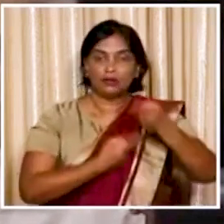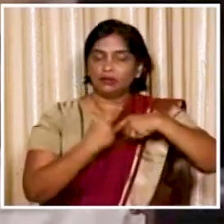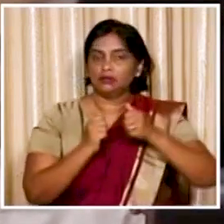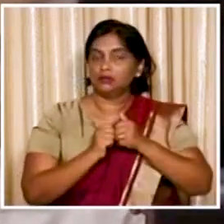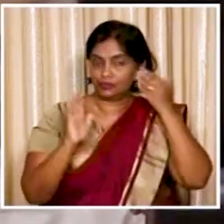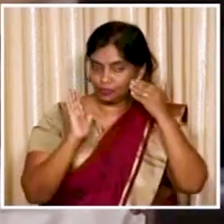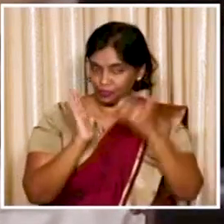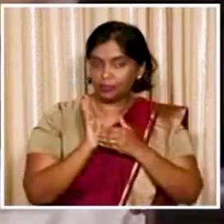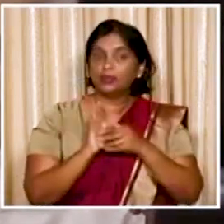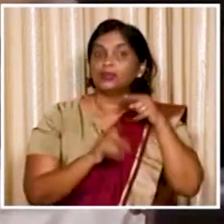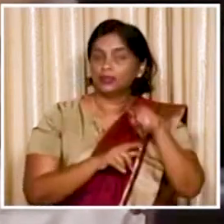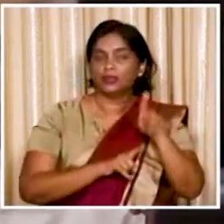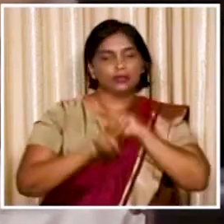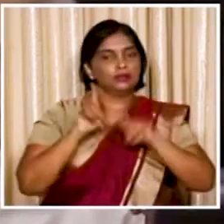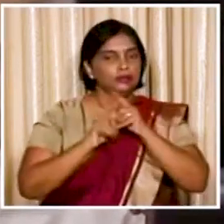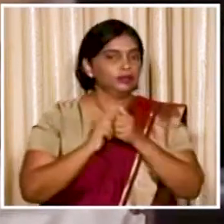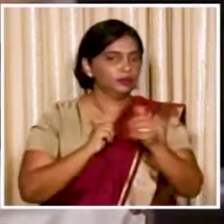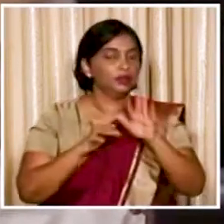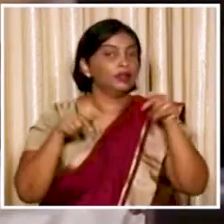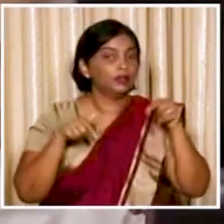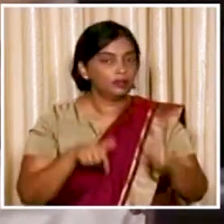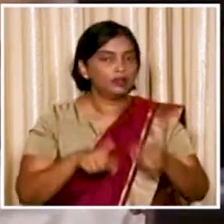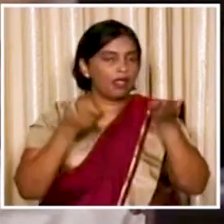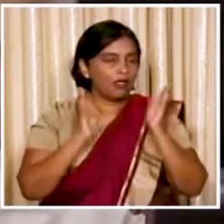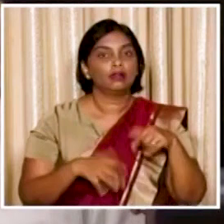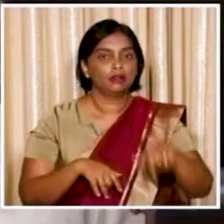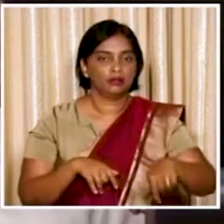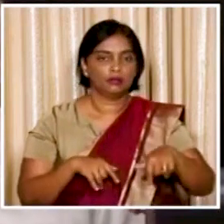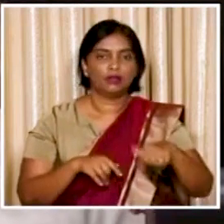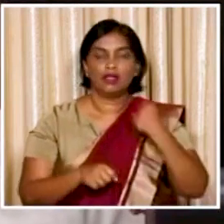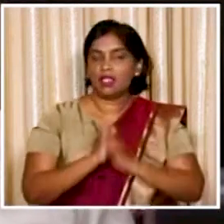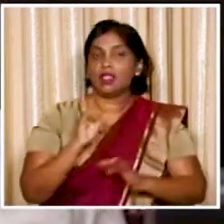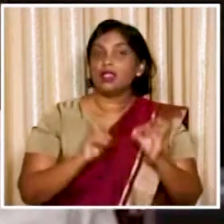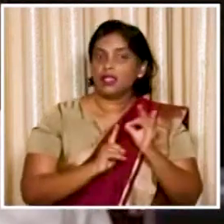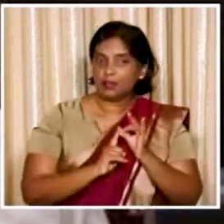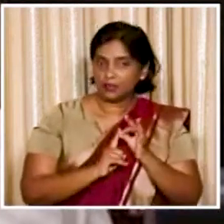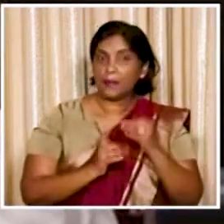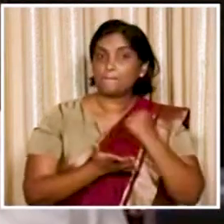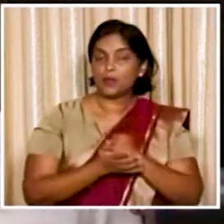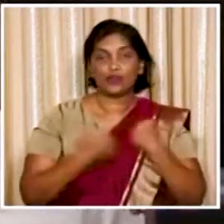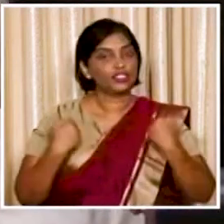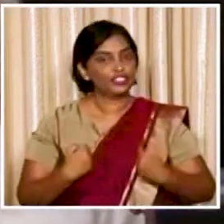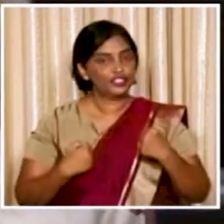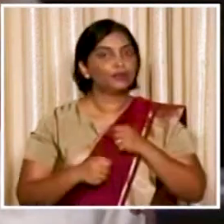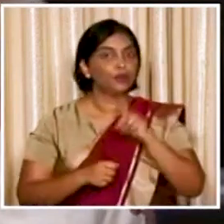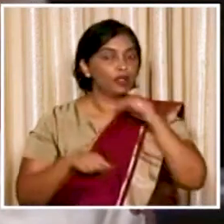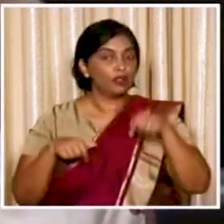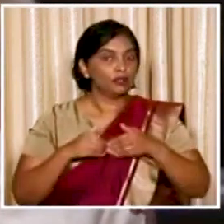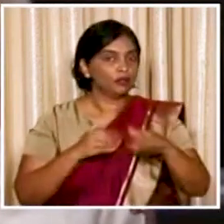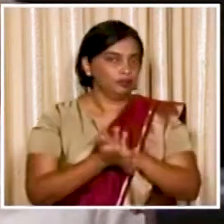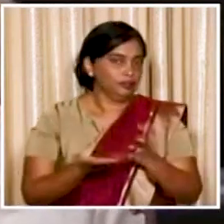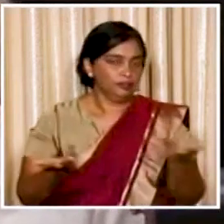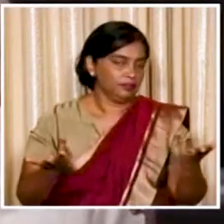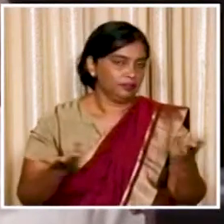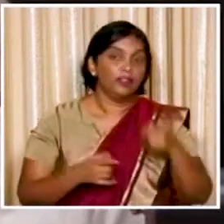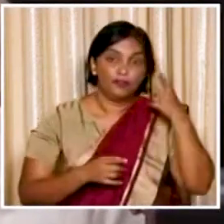කිරීම පිළිබඳත් ඒ ගැන සාකච්ඡා කරන්න කියලා. දැන්ට අන්තිම තීරණ අරගෙන නැහැ. රාජ්‍ය ඇමතුමත් මහ බැංකුව අධිපතිතුමත් කිව්වේ දැන්ට අපි තීරණ අරගෙන